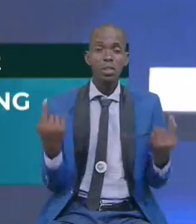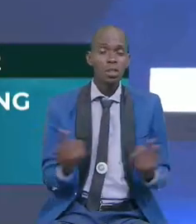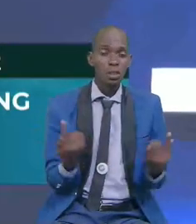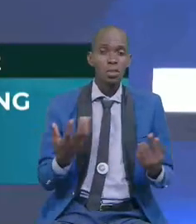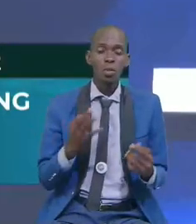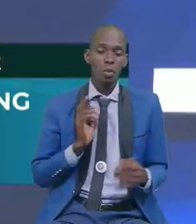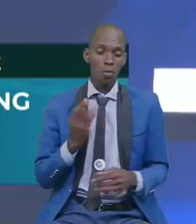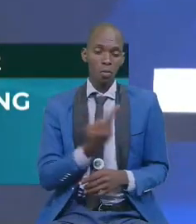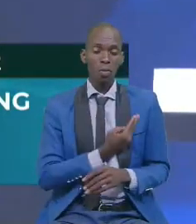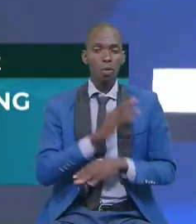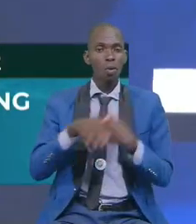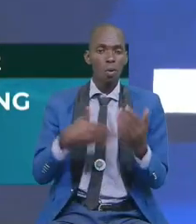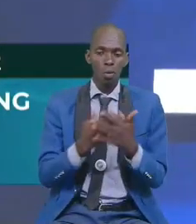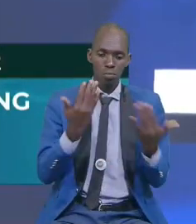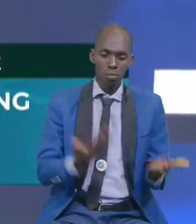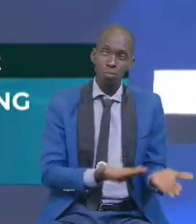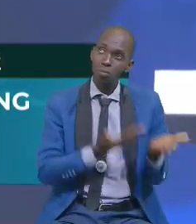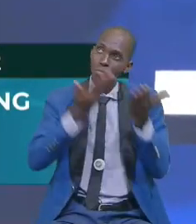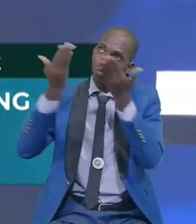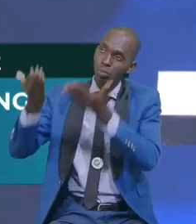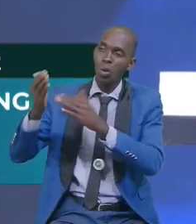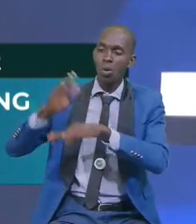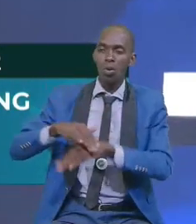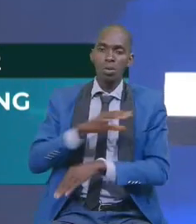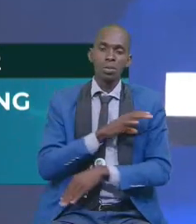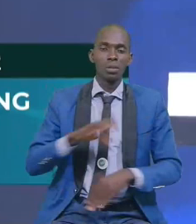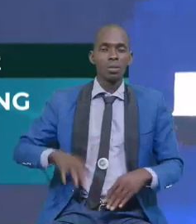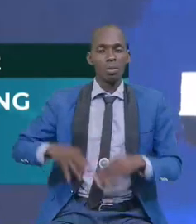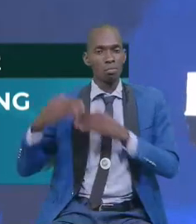de nous tous. Il a tout placé sur lui.